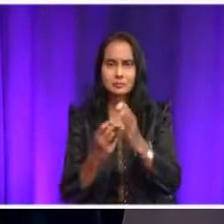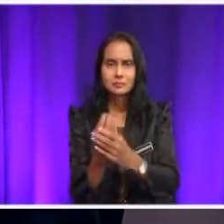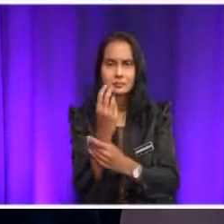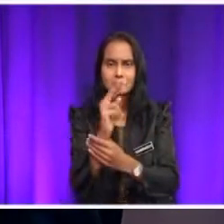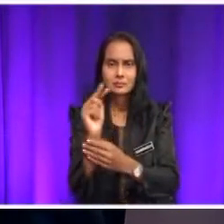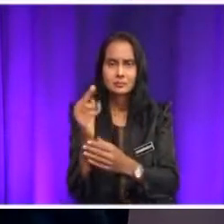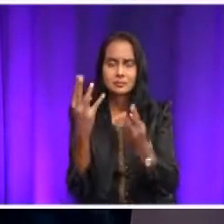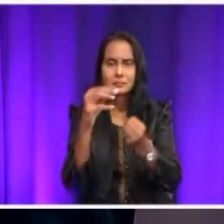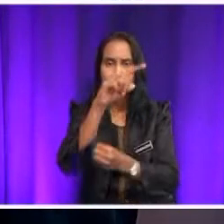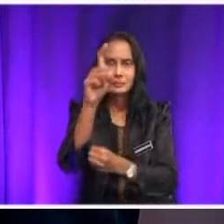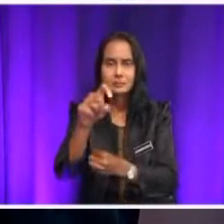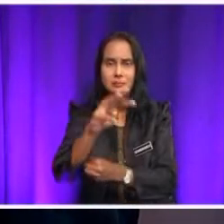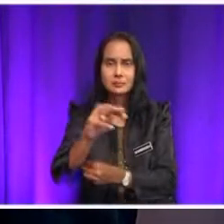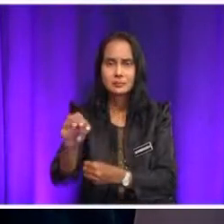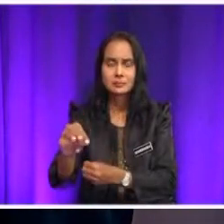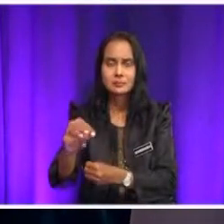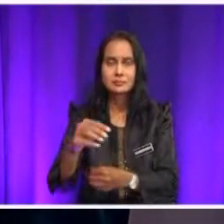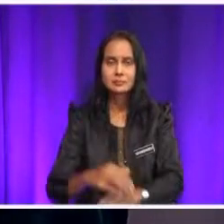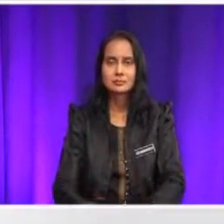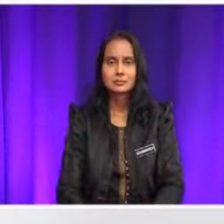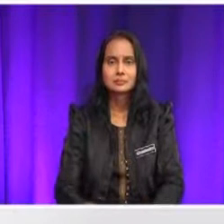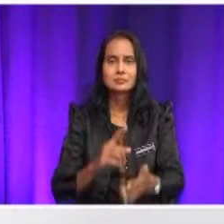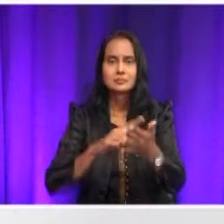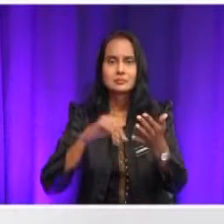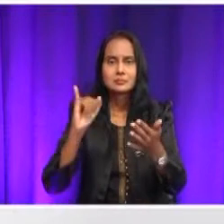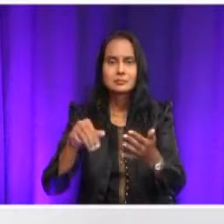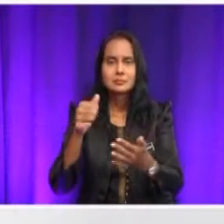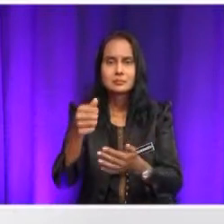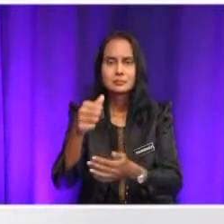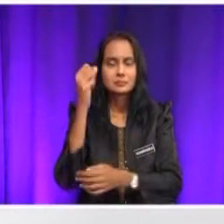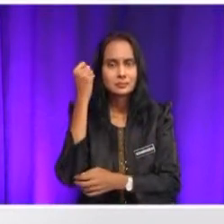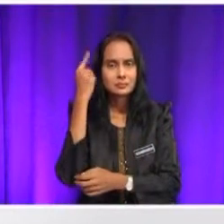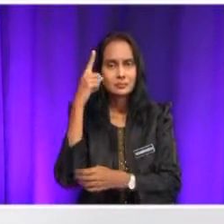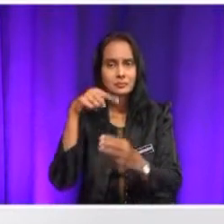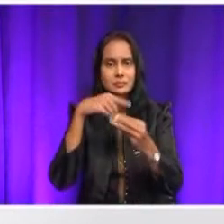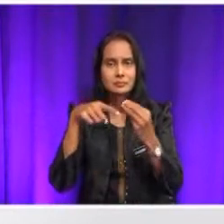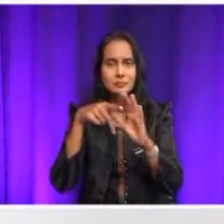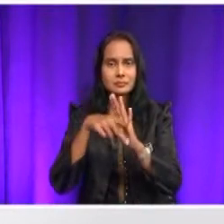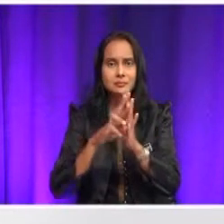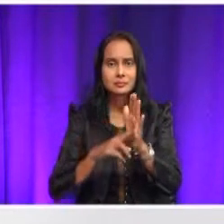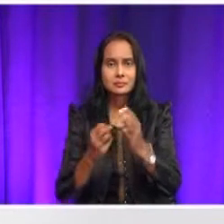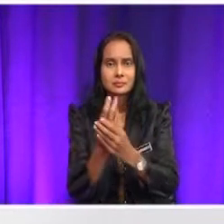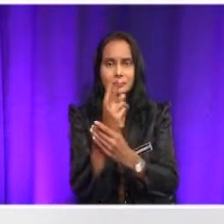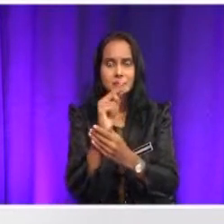murid sayalah oke apa yang kamu paham berkenaan dengan pertumbuhan itu